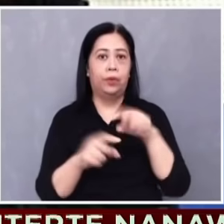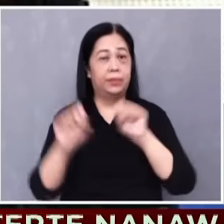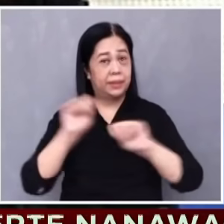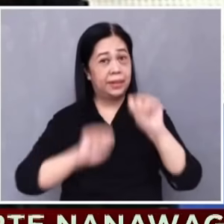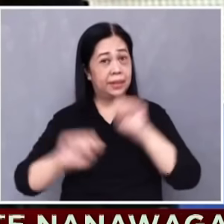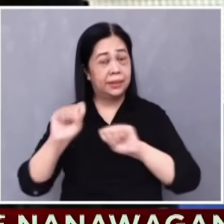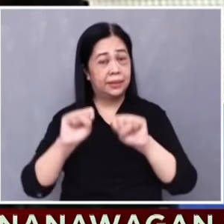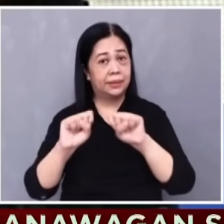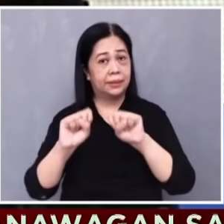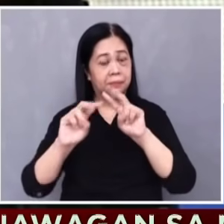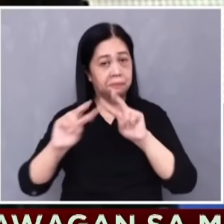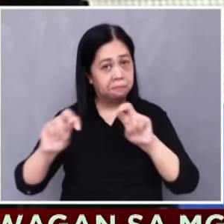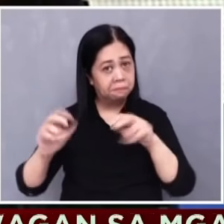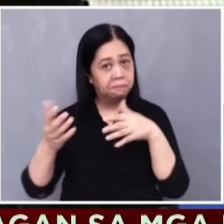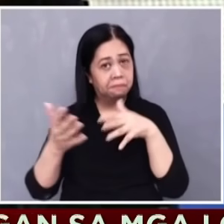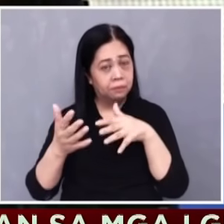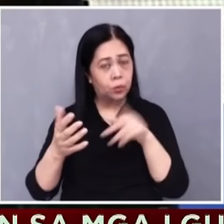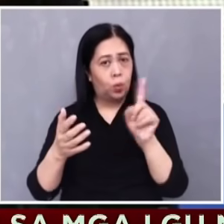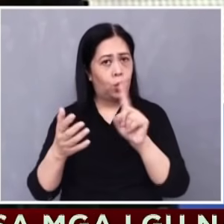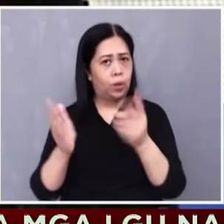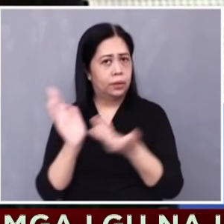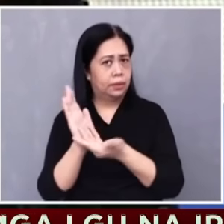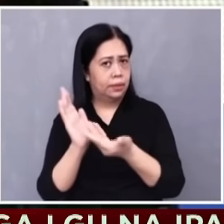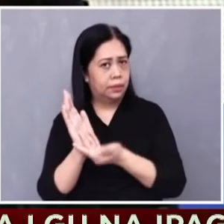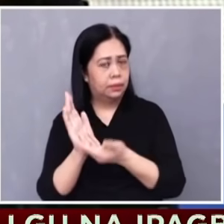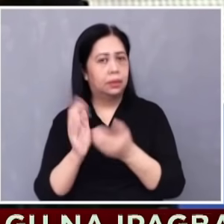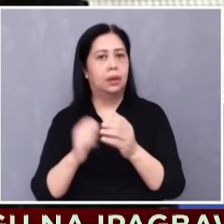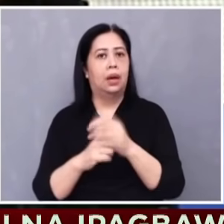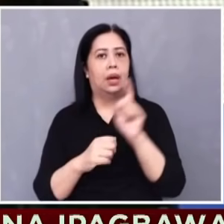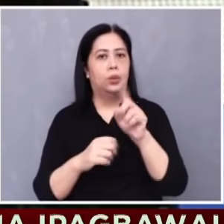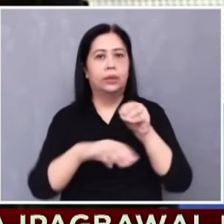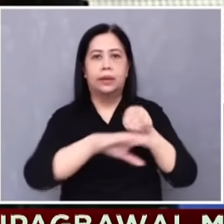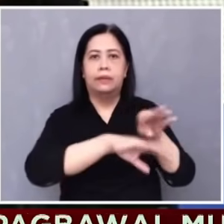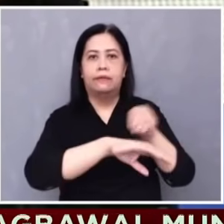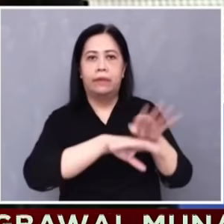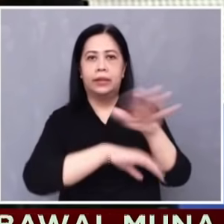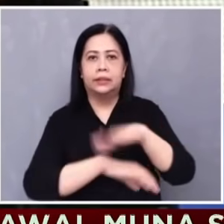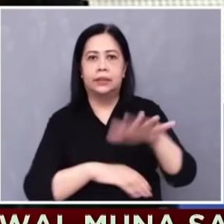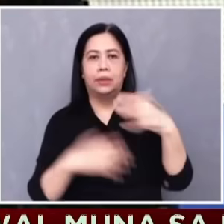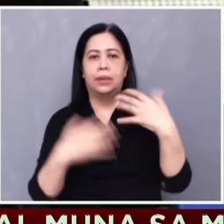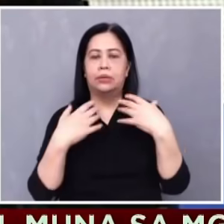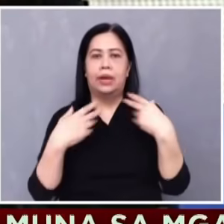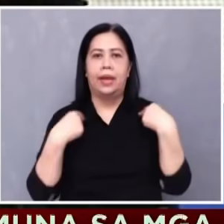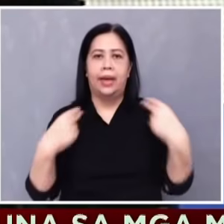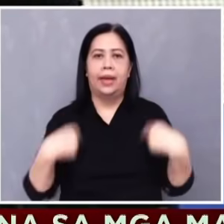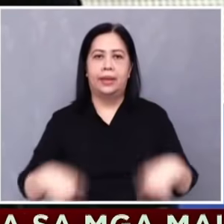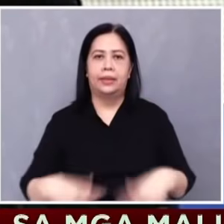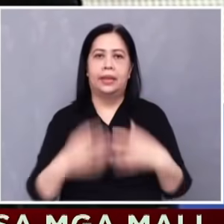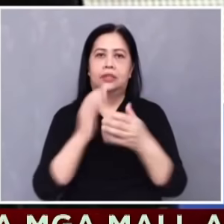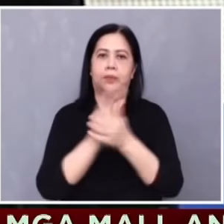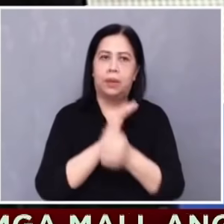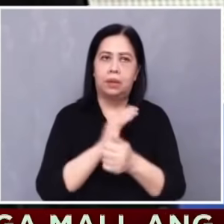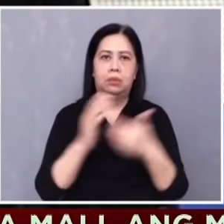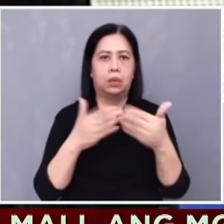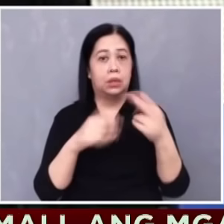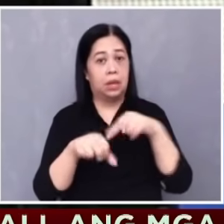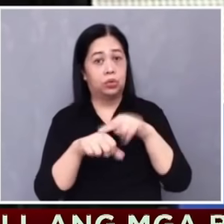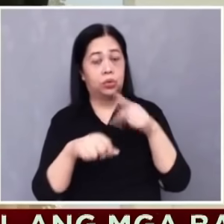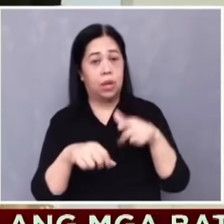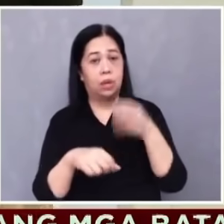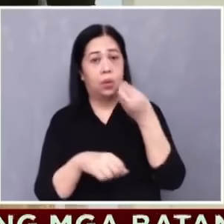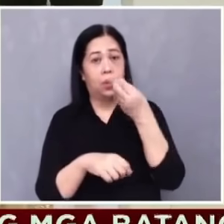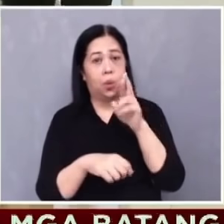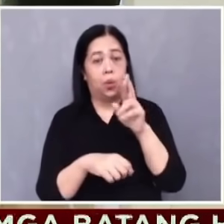at kung ano yung mga ina-advise sa kanila ng mga health experts, whether here in the national or in the